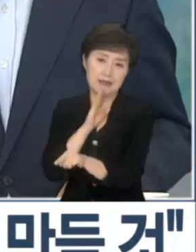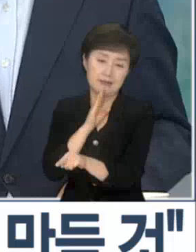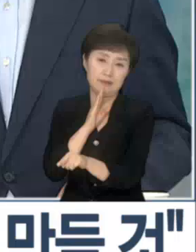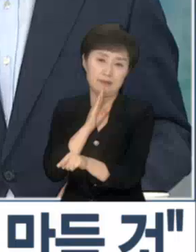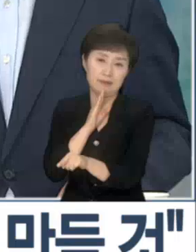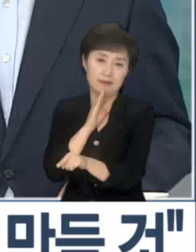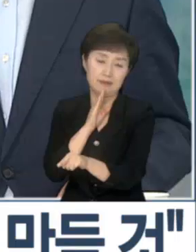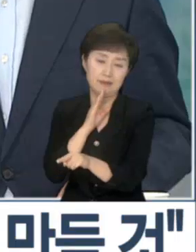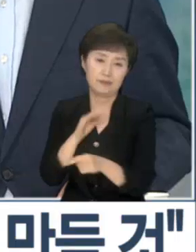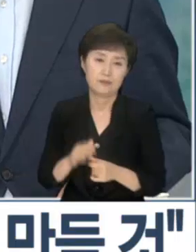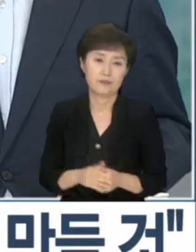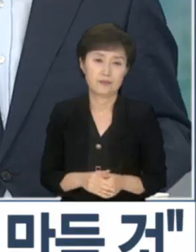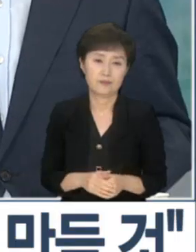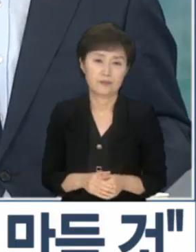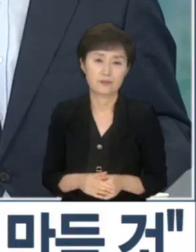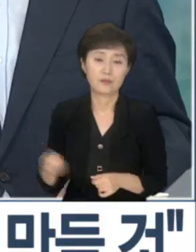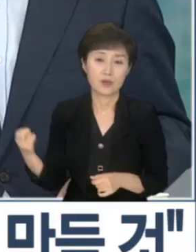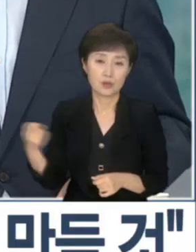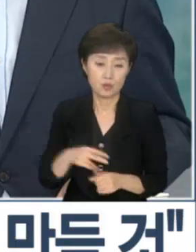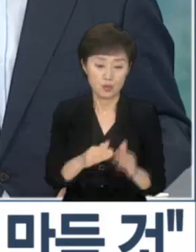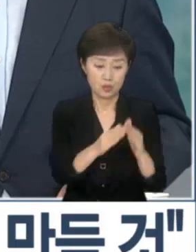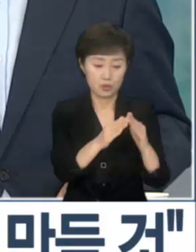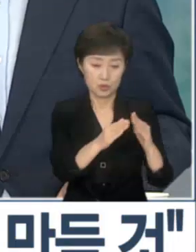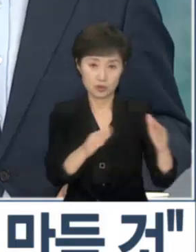시작해서 전두환